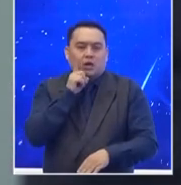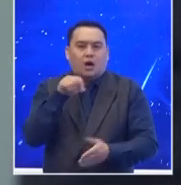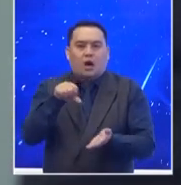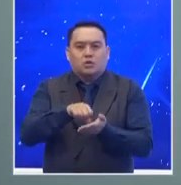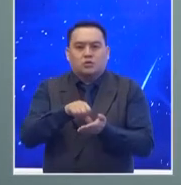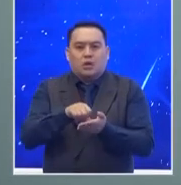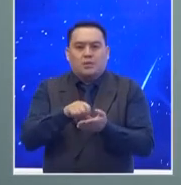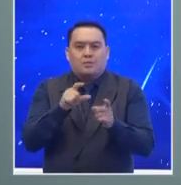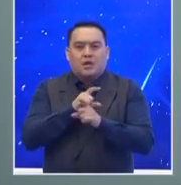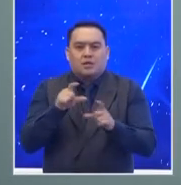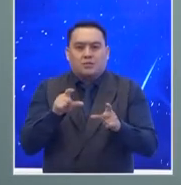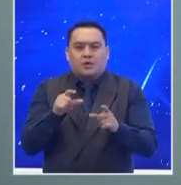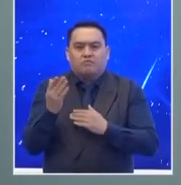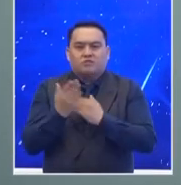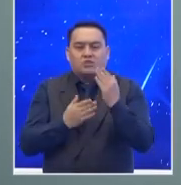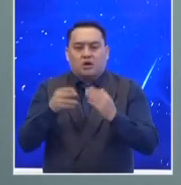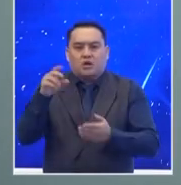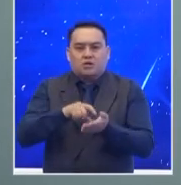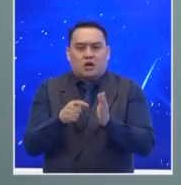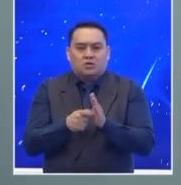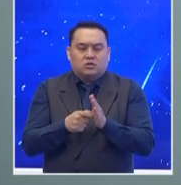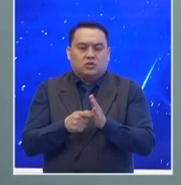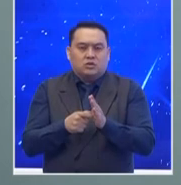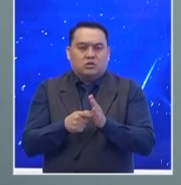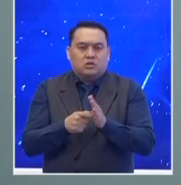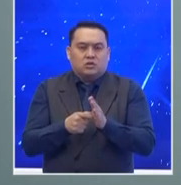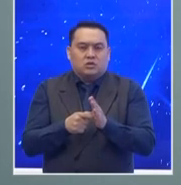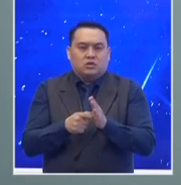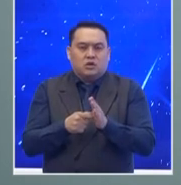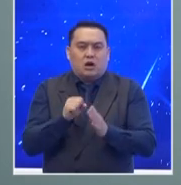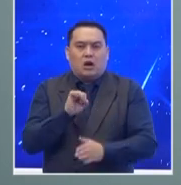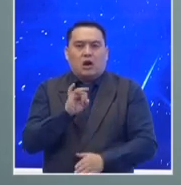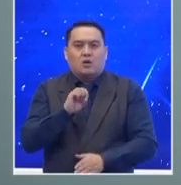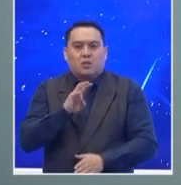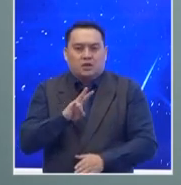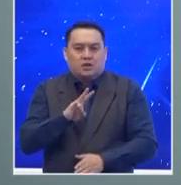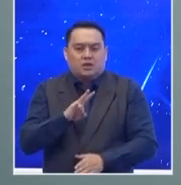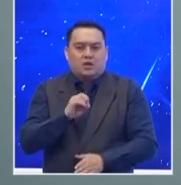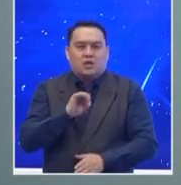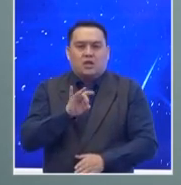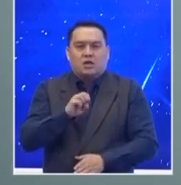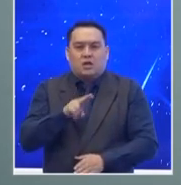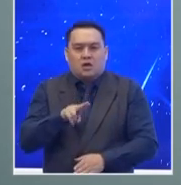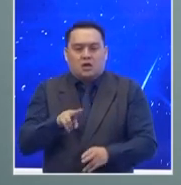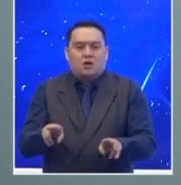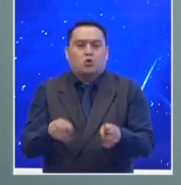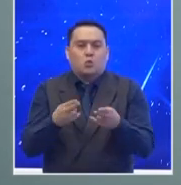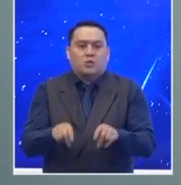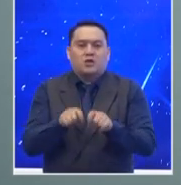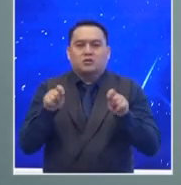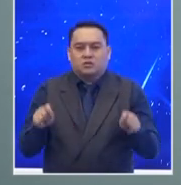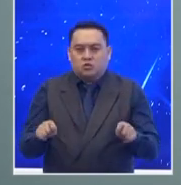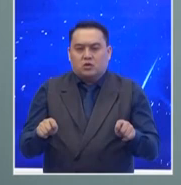мектеп оқушыларының, жоғары класс оқушылары, содан кейін мынау әскери айбын ерлік клубтары құрылған Достық үйінің